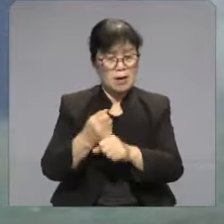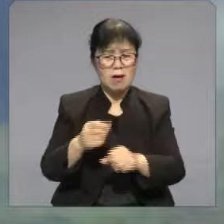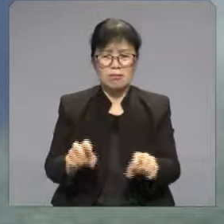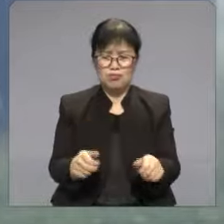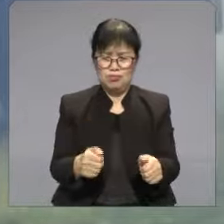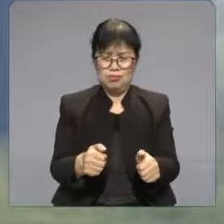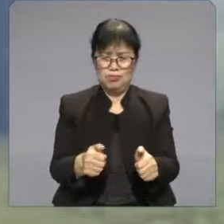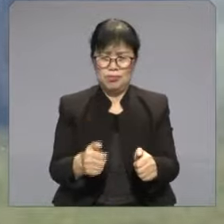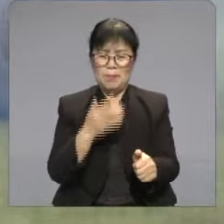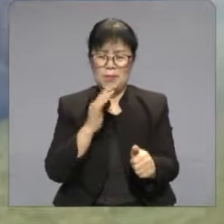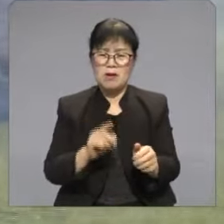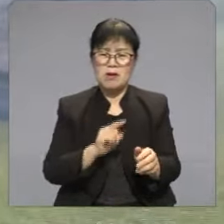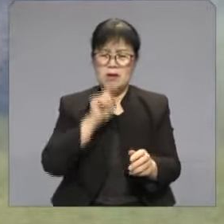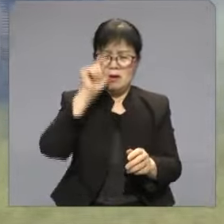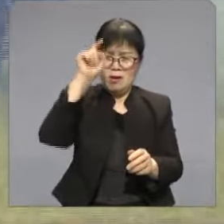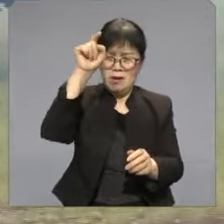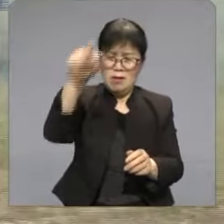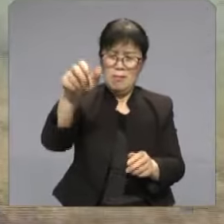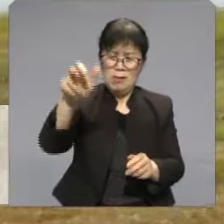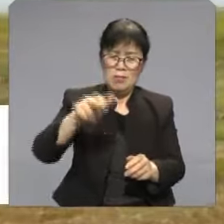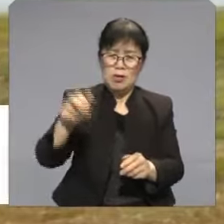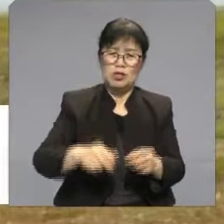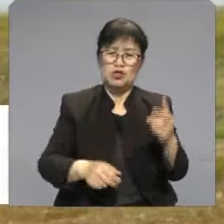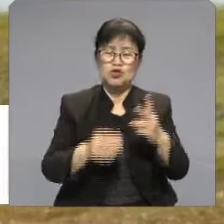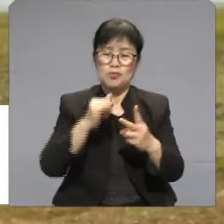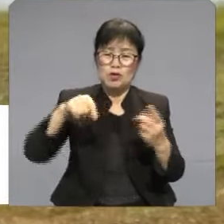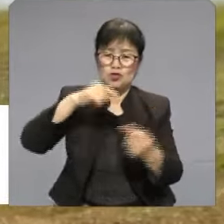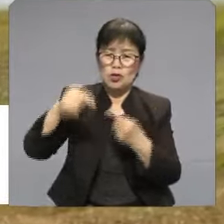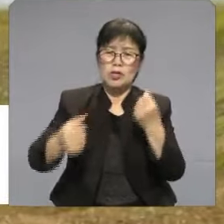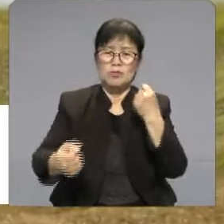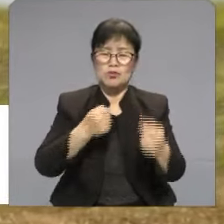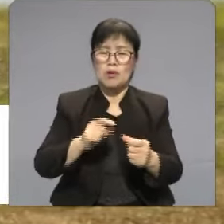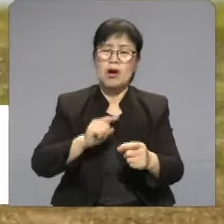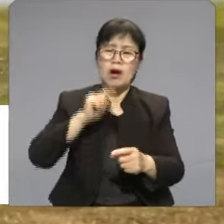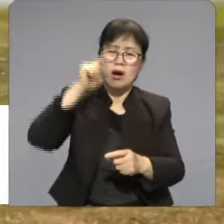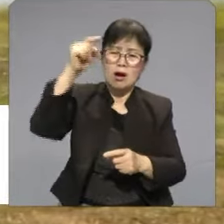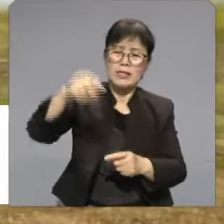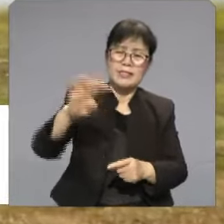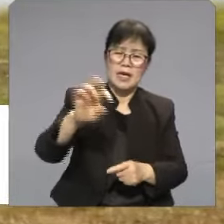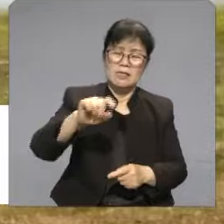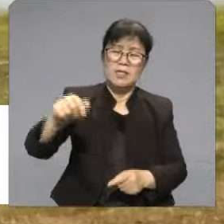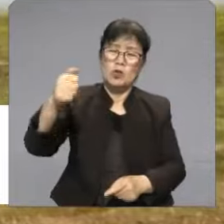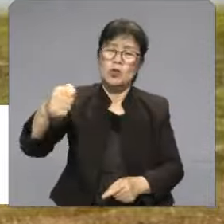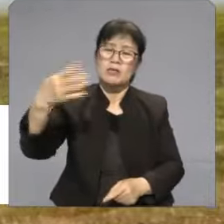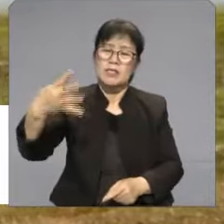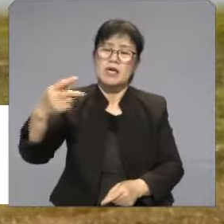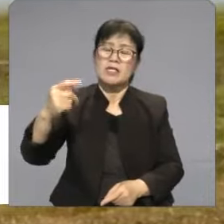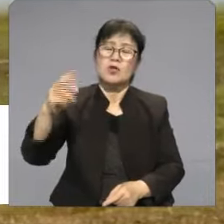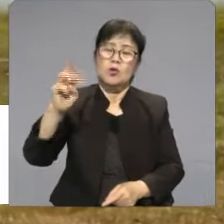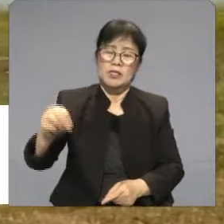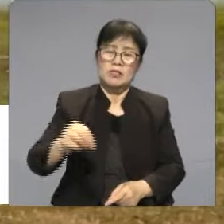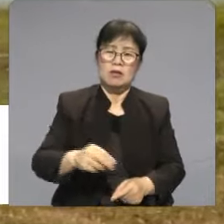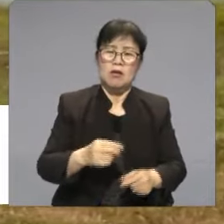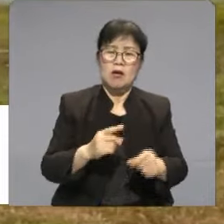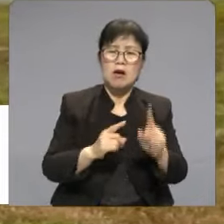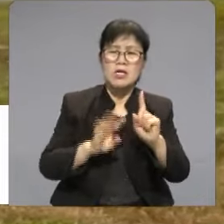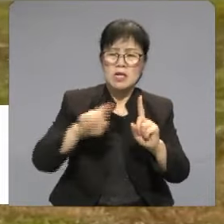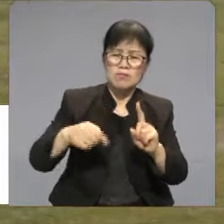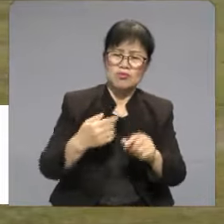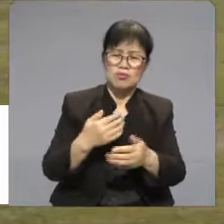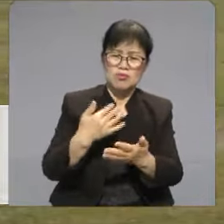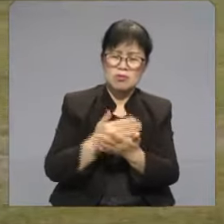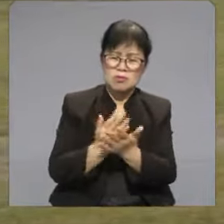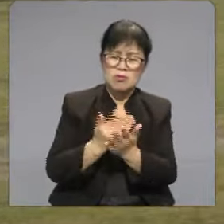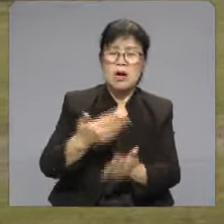조종 곡사포입니다. 두 명이 운용하는데도 사거리 40에서 54km에 분당 9발까지 쏠